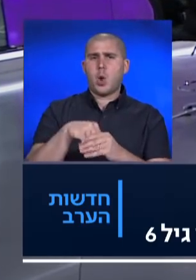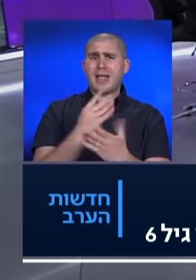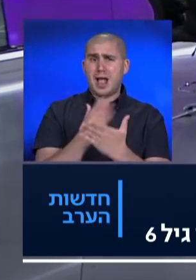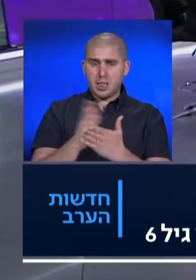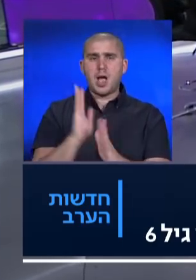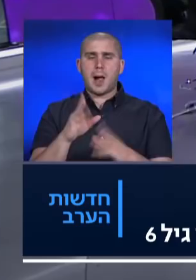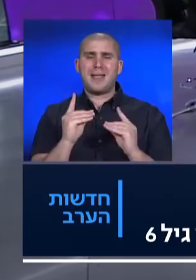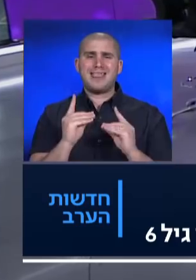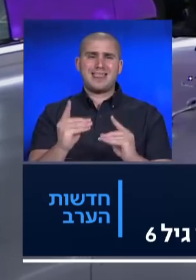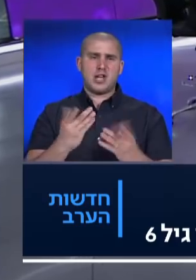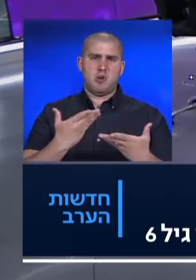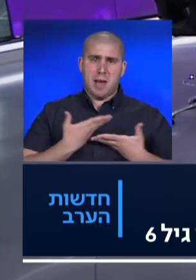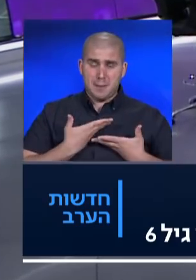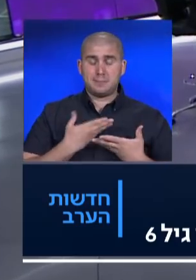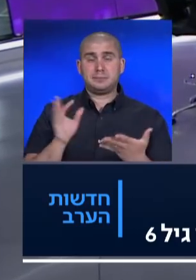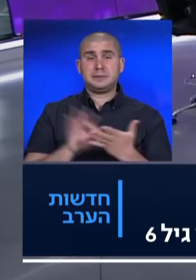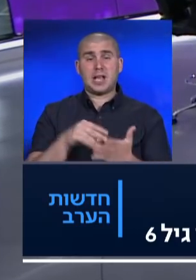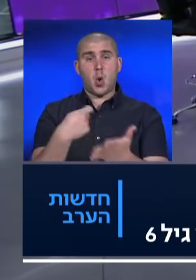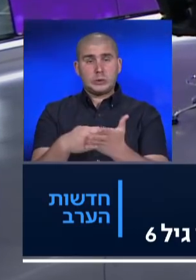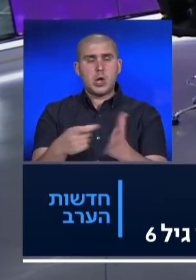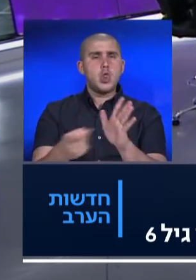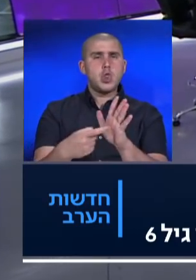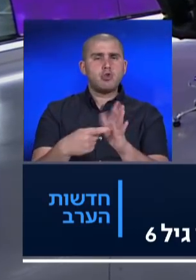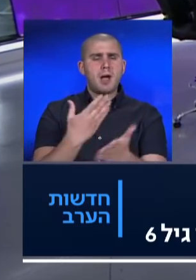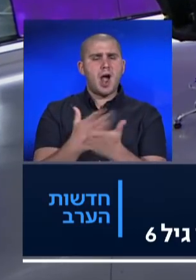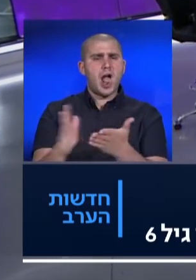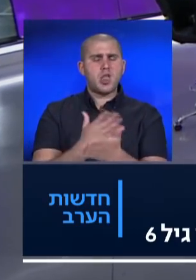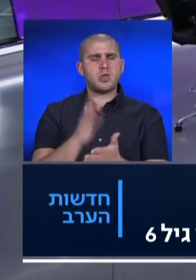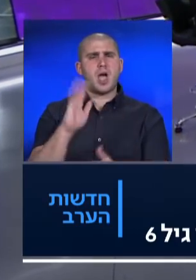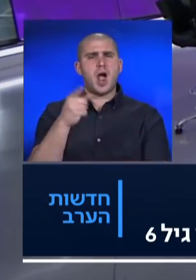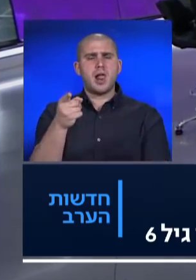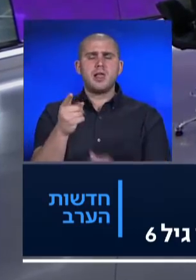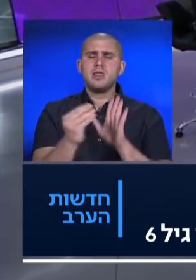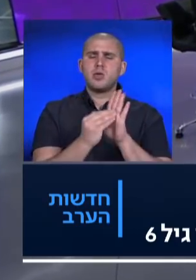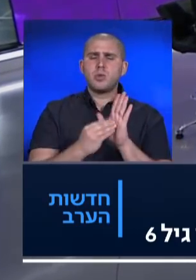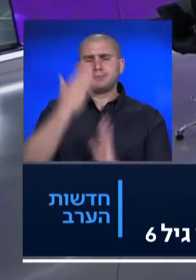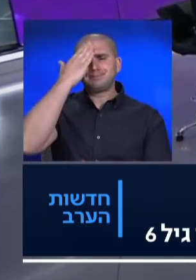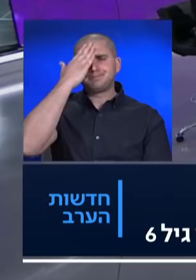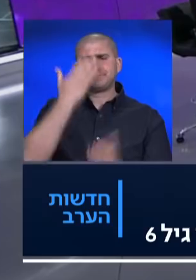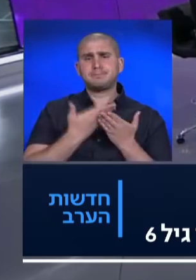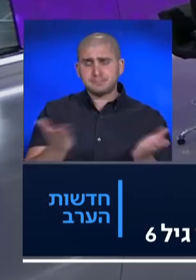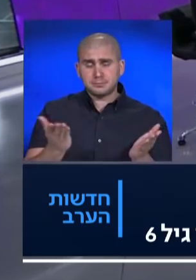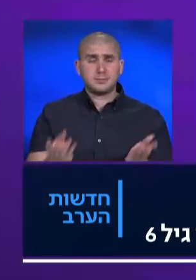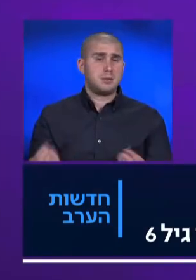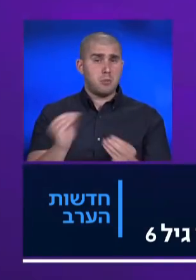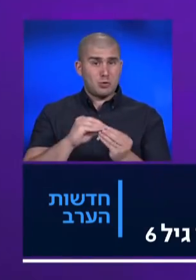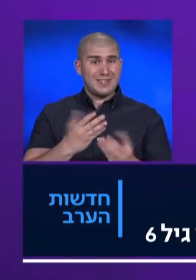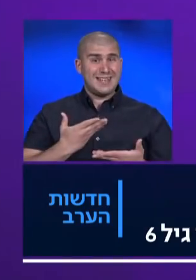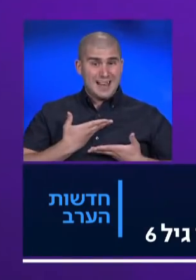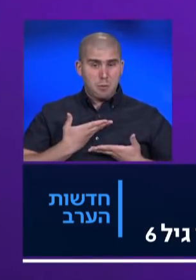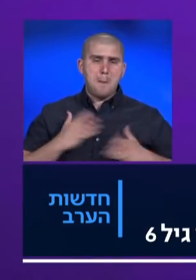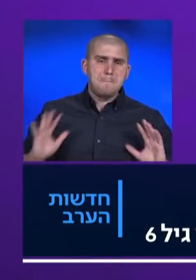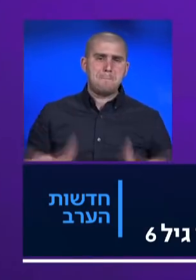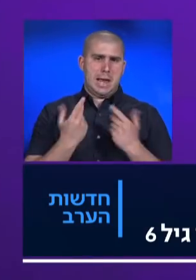מתקבלות. במשרד האוצר דורשים שההחלטות יתקבלו על בסיס נתונים ידועים וגלויים, ומעבר לכך שהן יתקבלו כמה שיותר מהר כדי